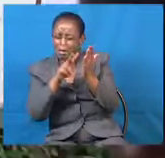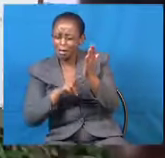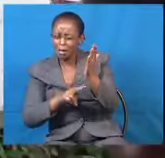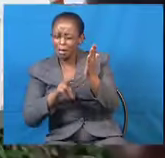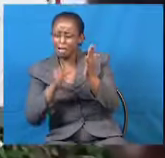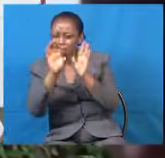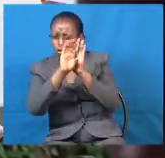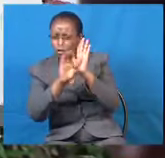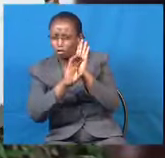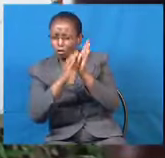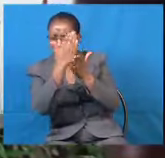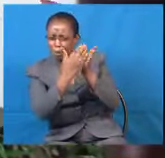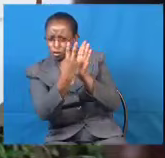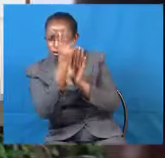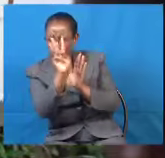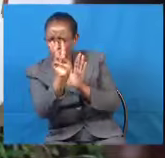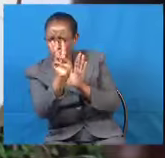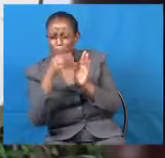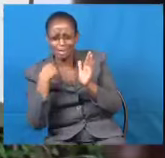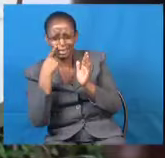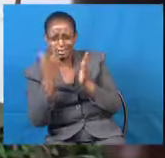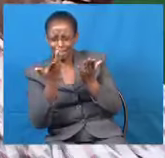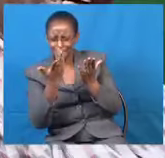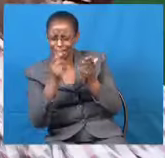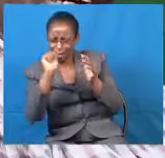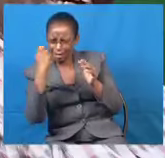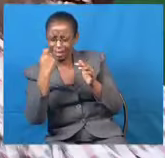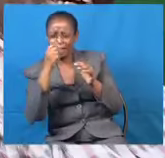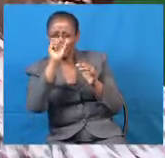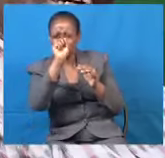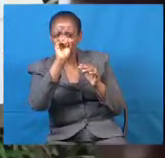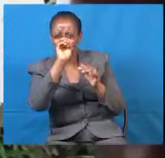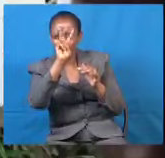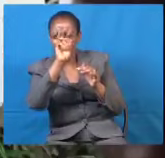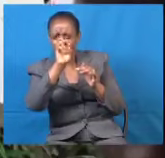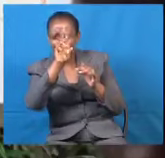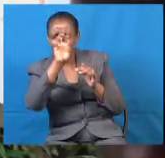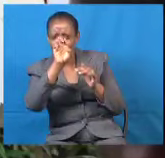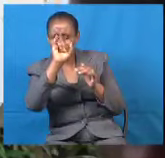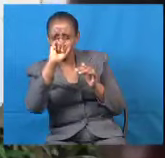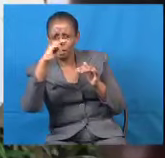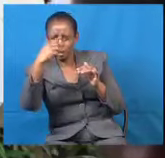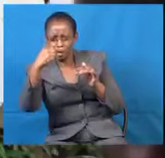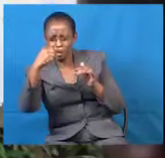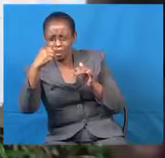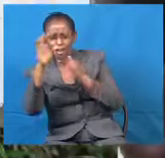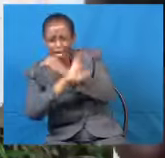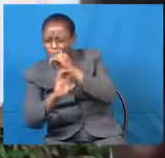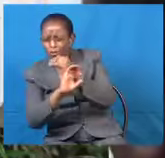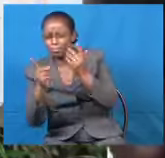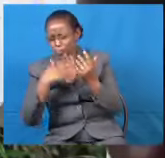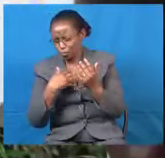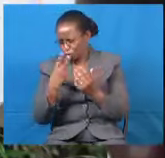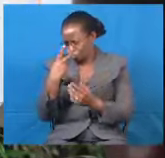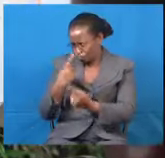nilikha hiyo chapter two na nikata sovereign Republic that Kenya is declared as a sovereign Republic sasi